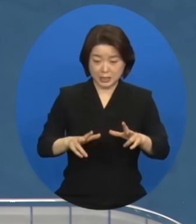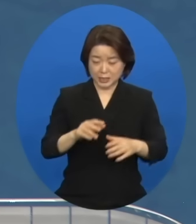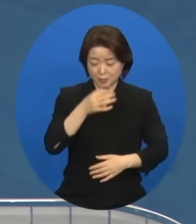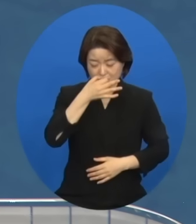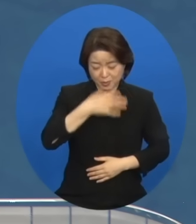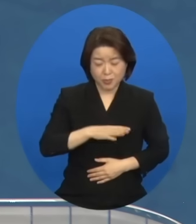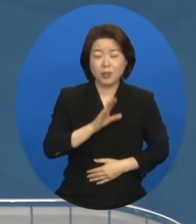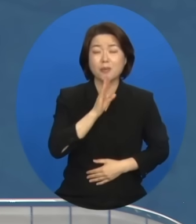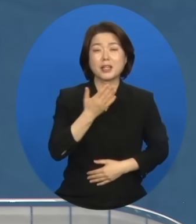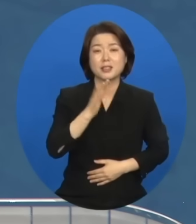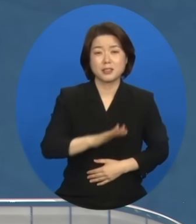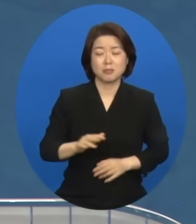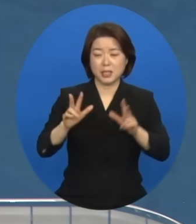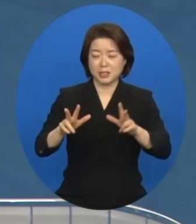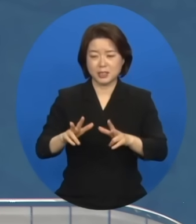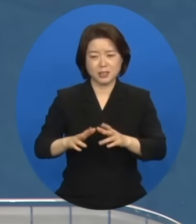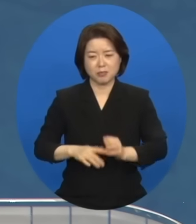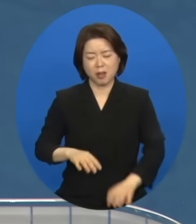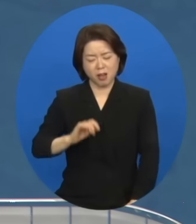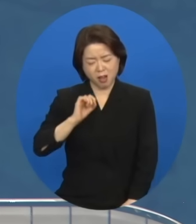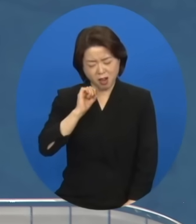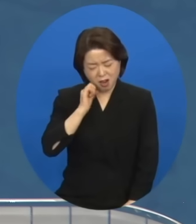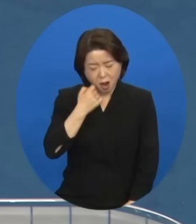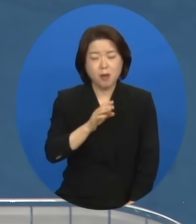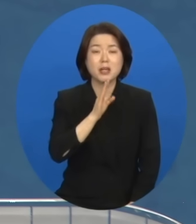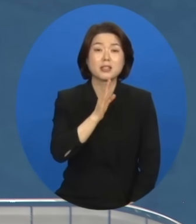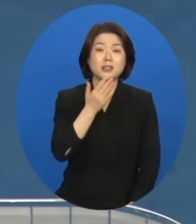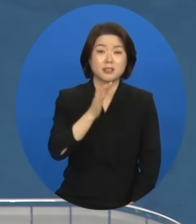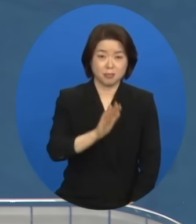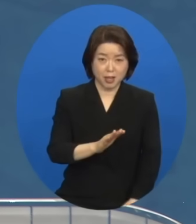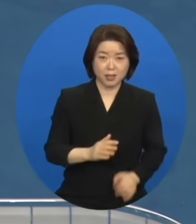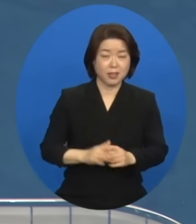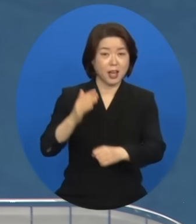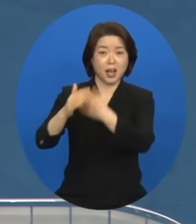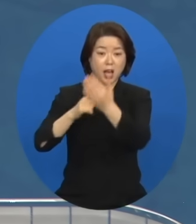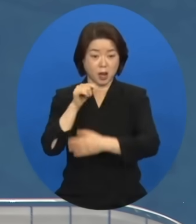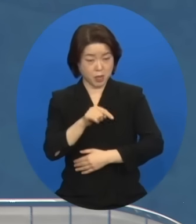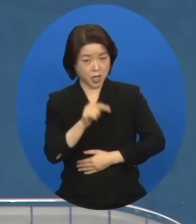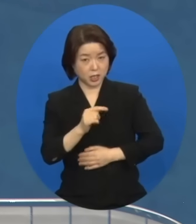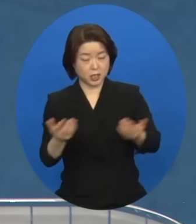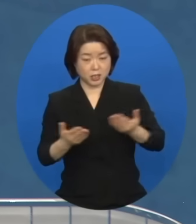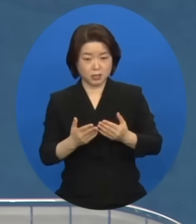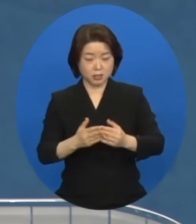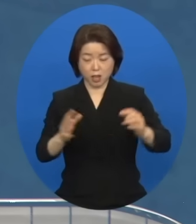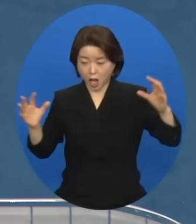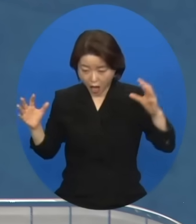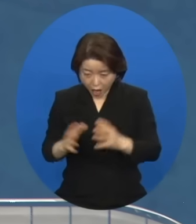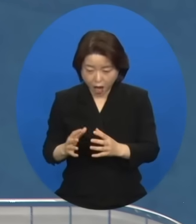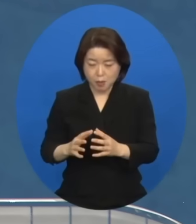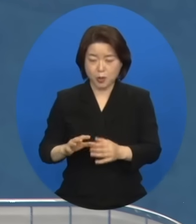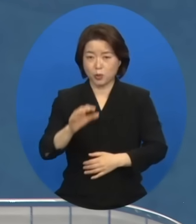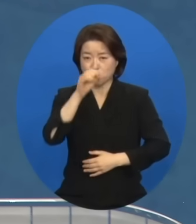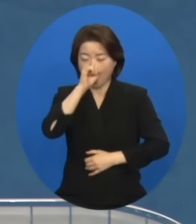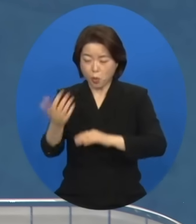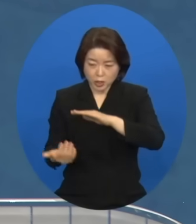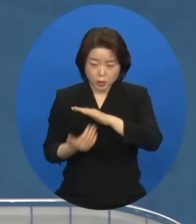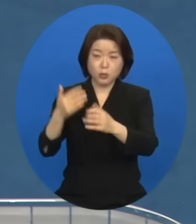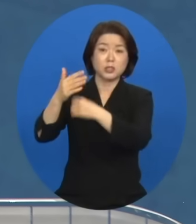힘들지만, 지금은 말할 수 없이 어렵지만, 하나님은 이것을 합력하여 선을 이루시는